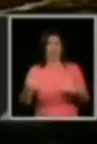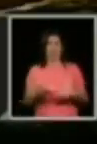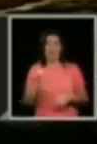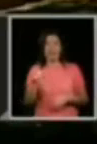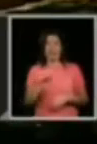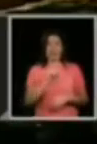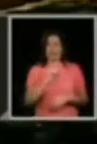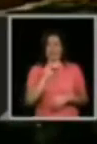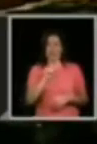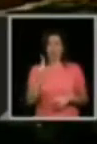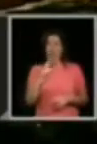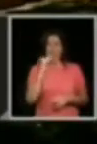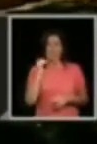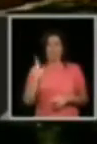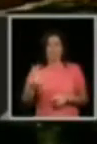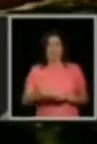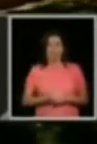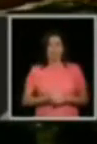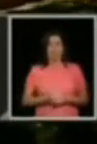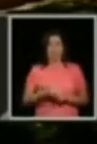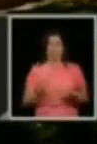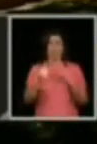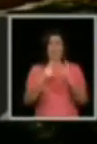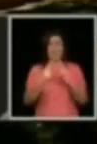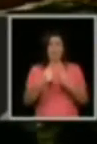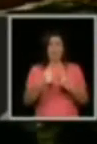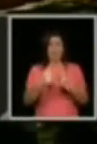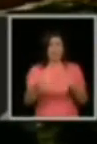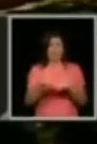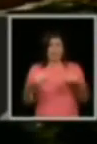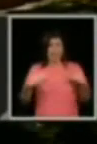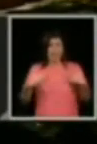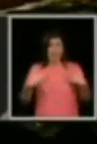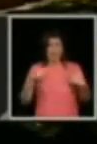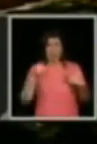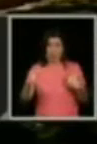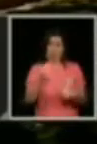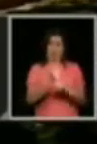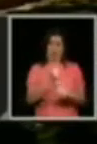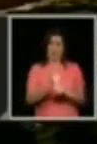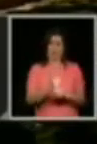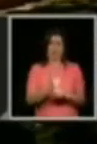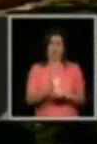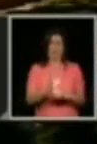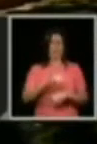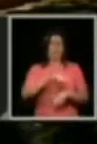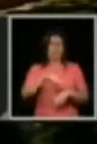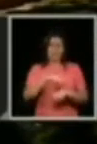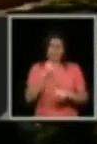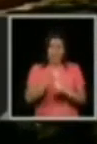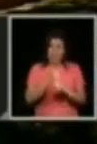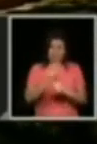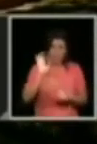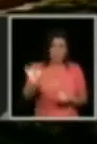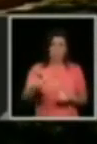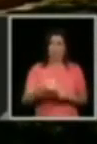הפרטיים, והגענו למישהו שהוא פשוט עשה איתו מסע ומתן על קניית הוסטל, הוא בעצמו היה בפרונט, לא הסתיר